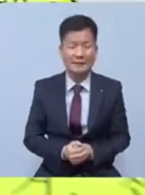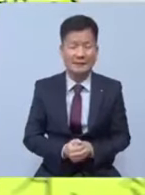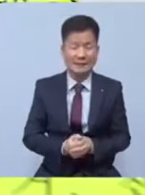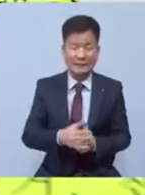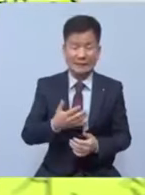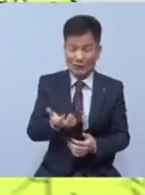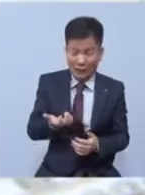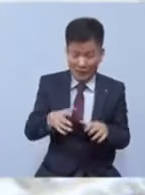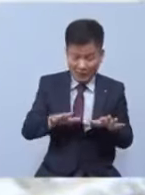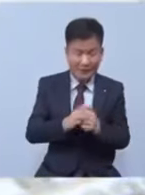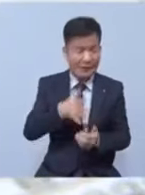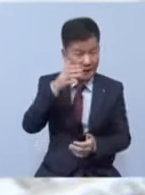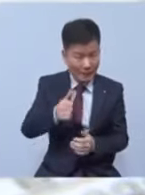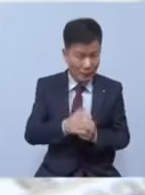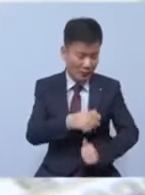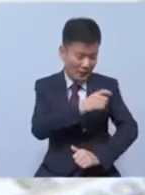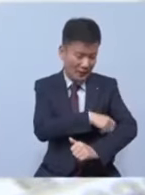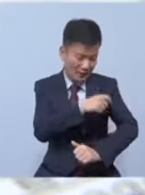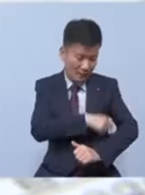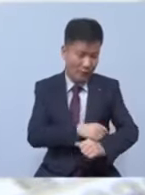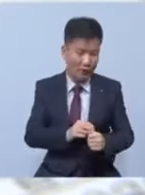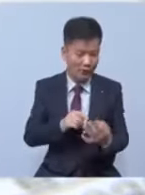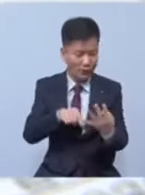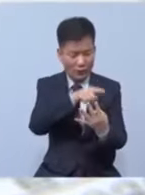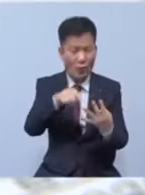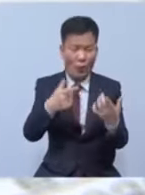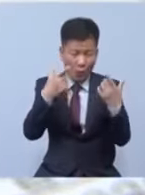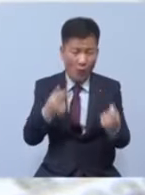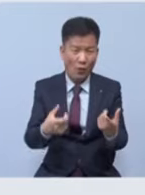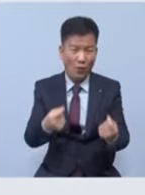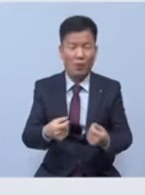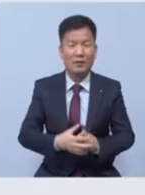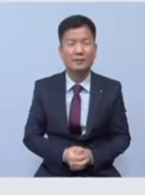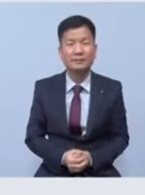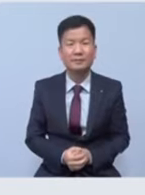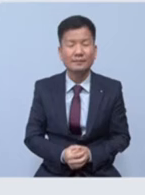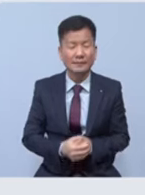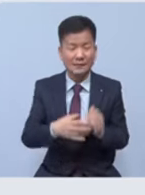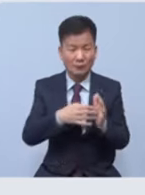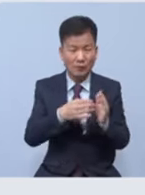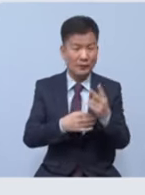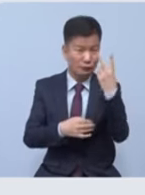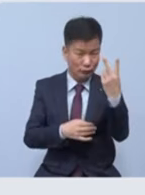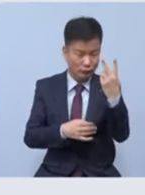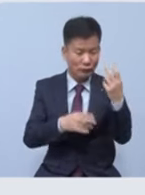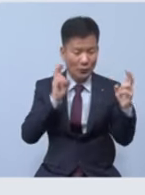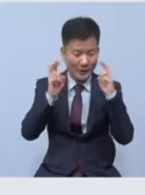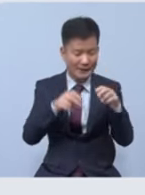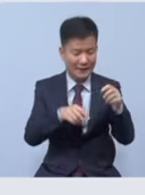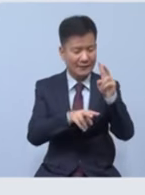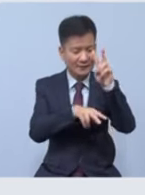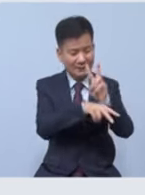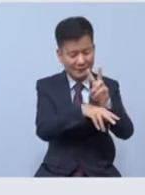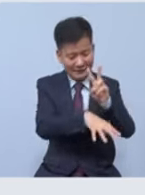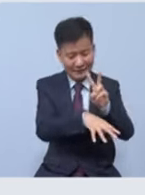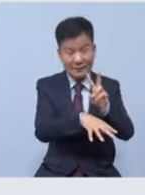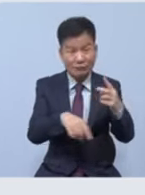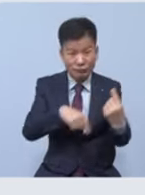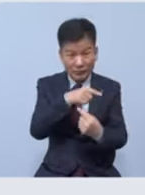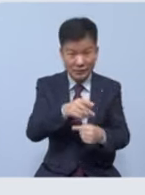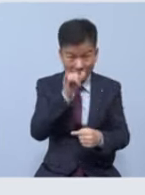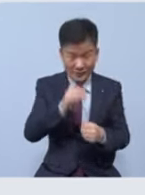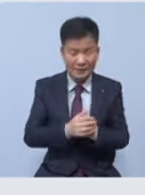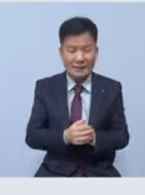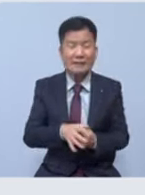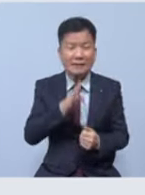대표 이사를 비롯해 일부 임원이 같은 인물로 나옵니다 법인은 두곳 업체는네 곳으로 나눠 운영됐지만